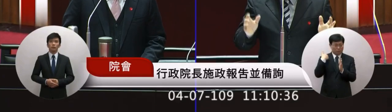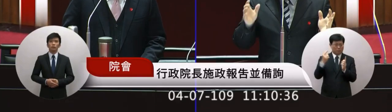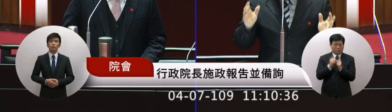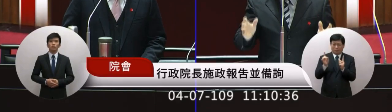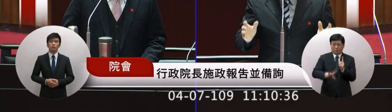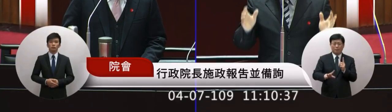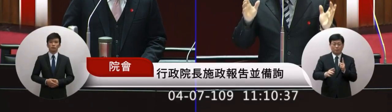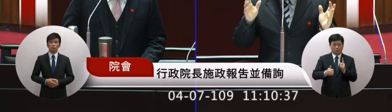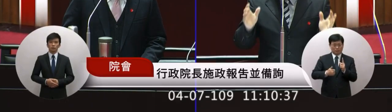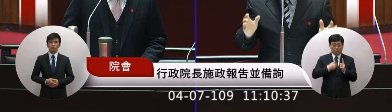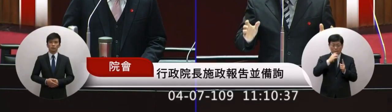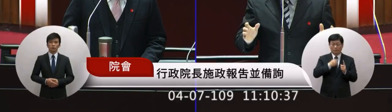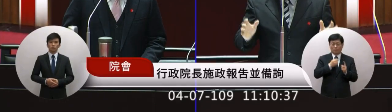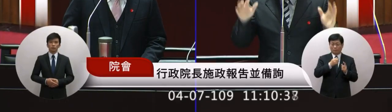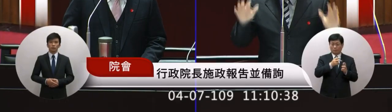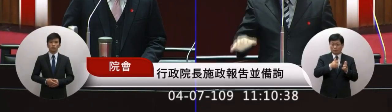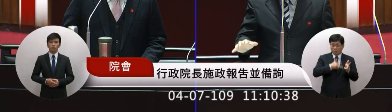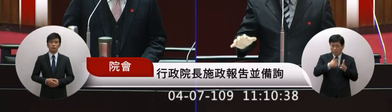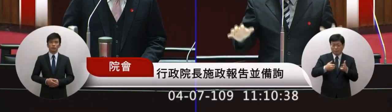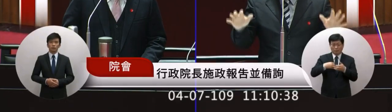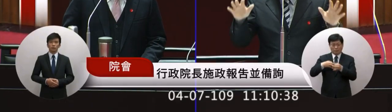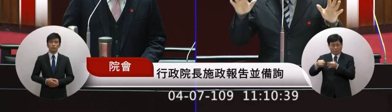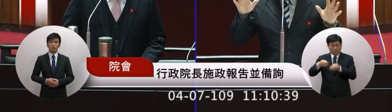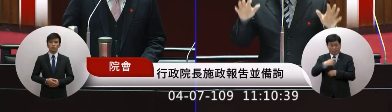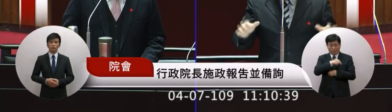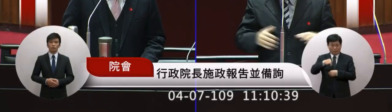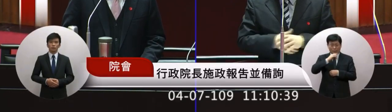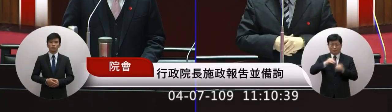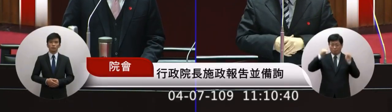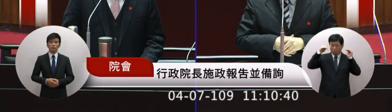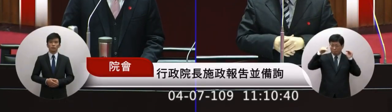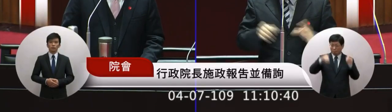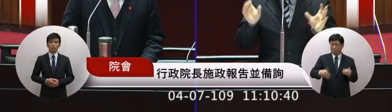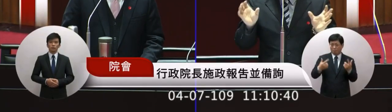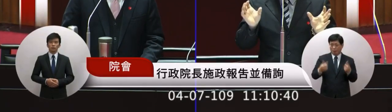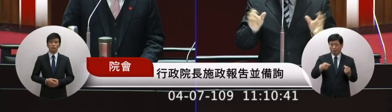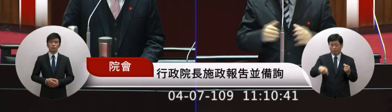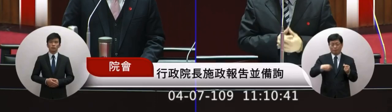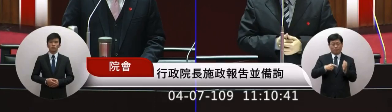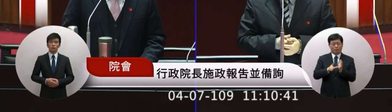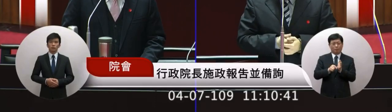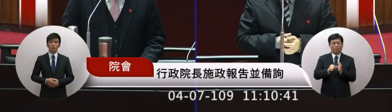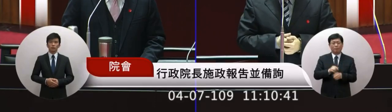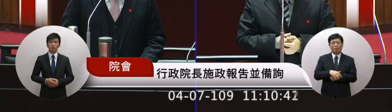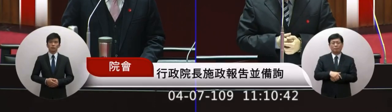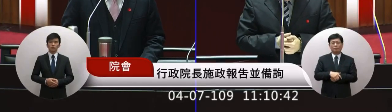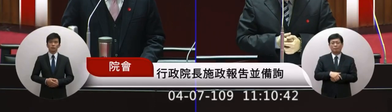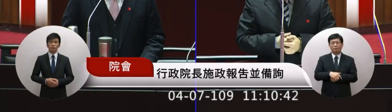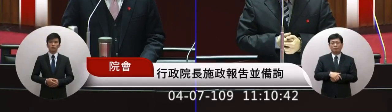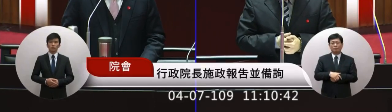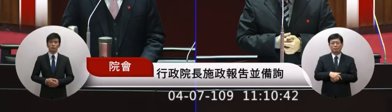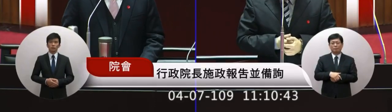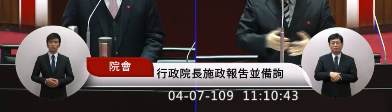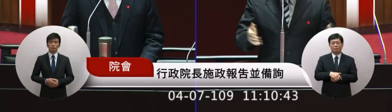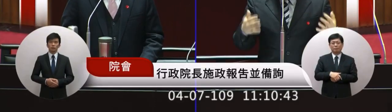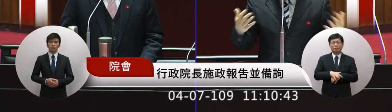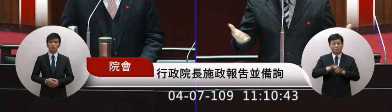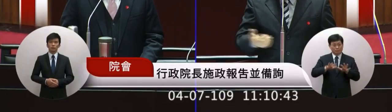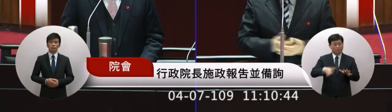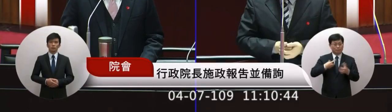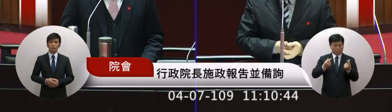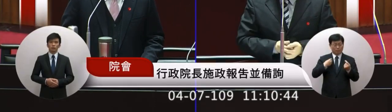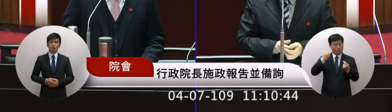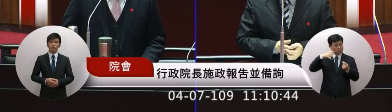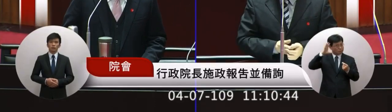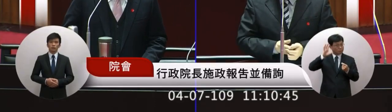现需求跟供给同时下降，而且急速下降的一个时段。好，那么今天新闻也